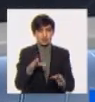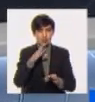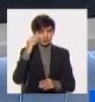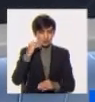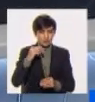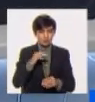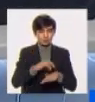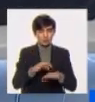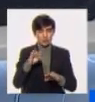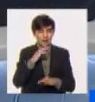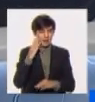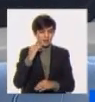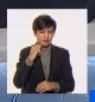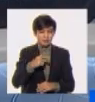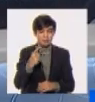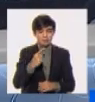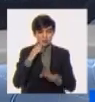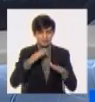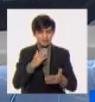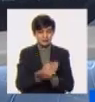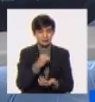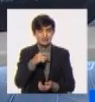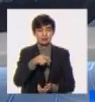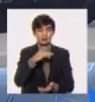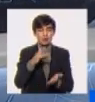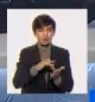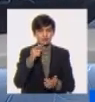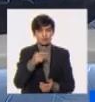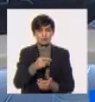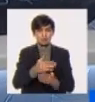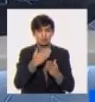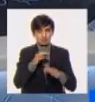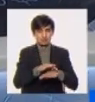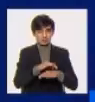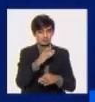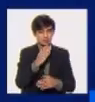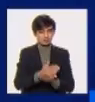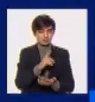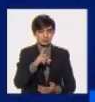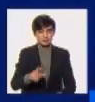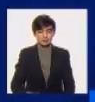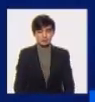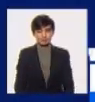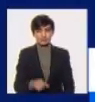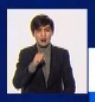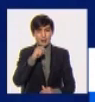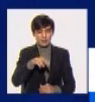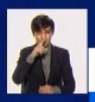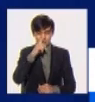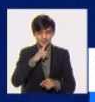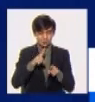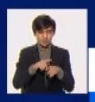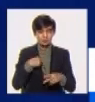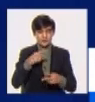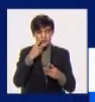количеству заражений лидирует Алматы. В этом городе уже почти 1000 инфицированных. В апреле месяце мы видим,